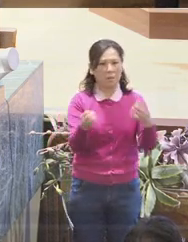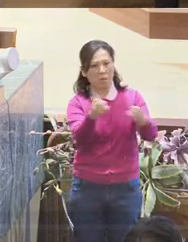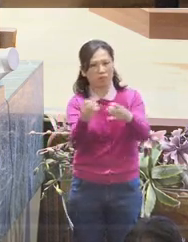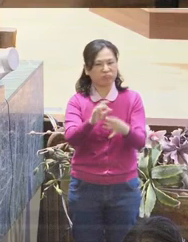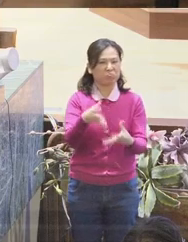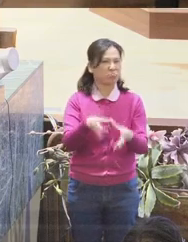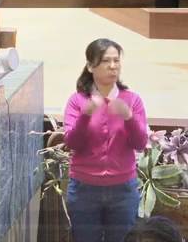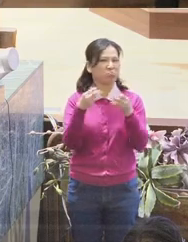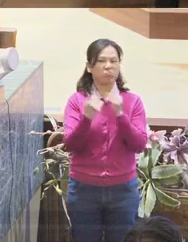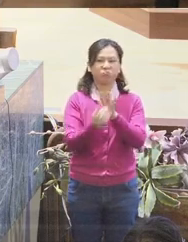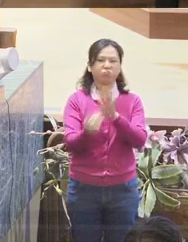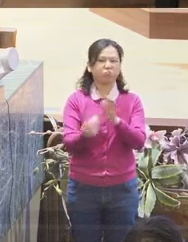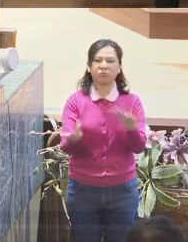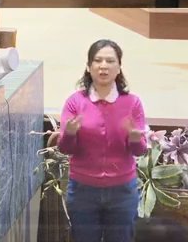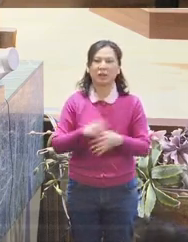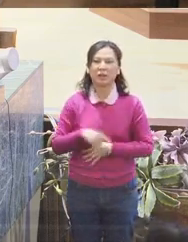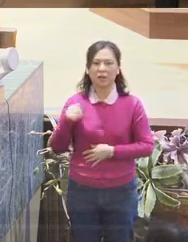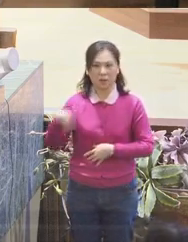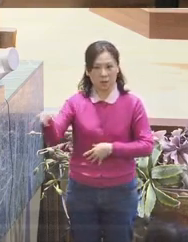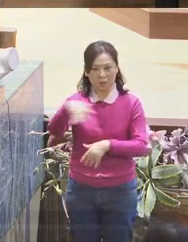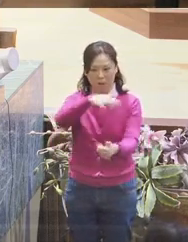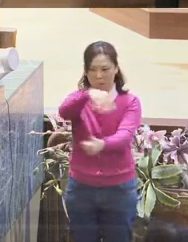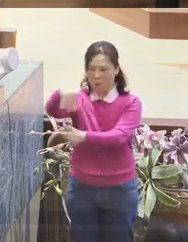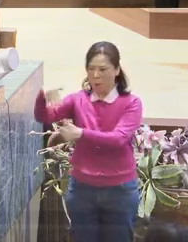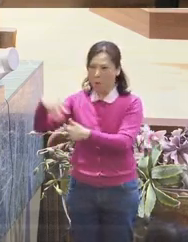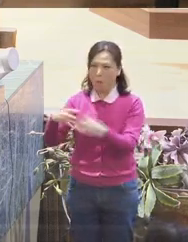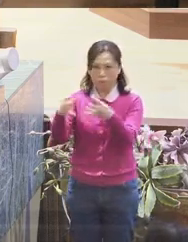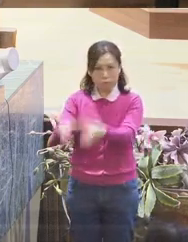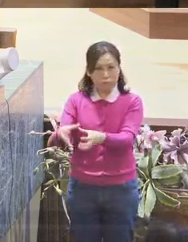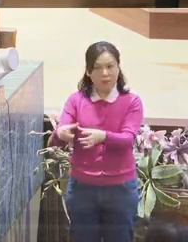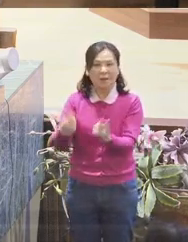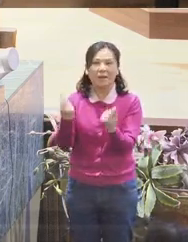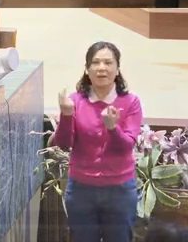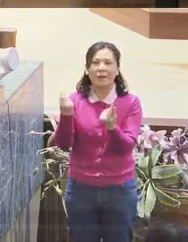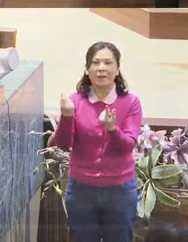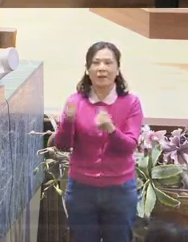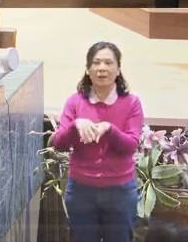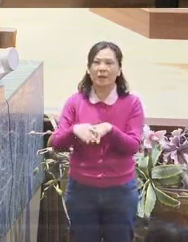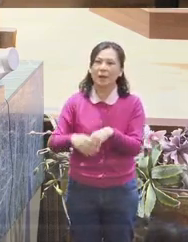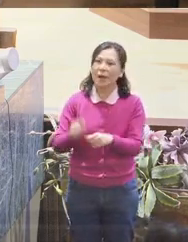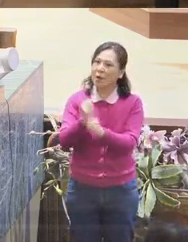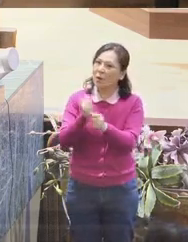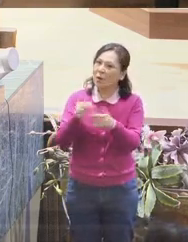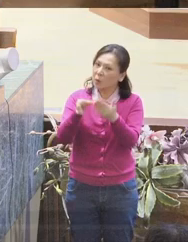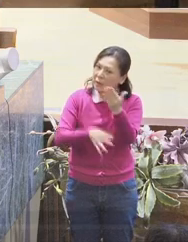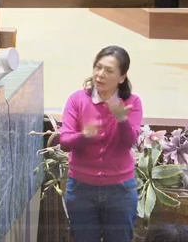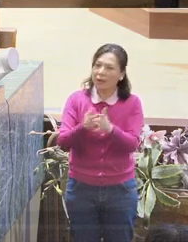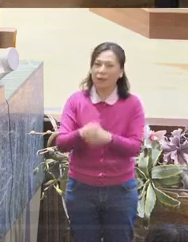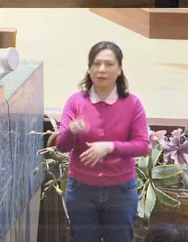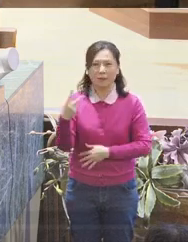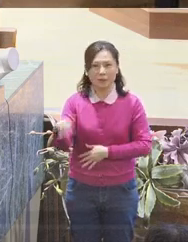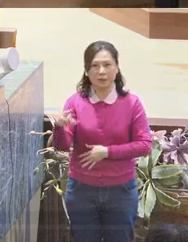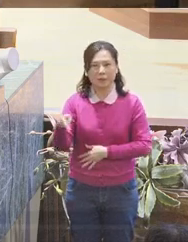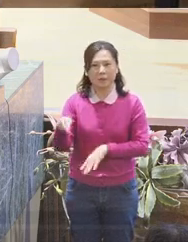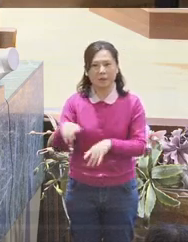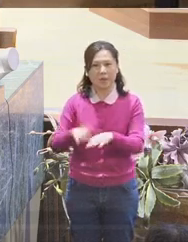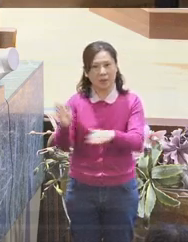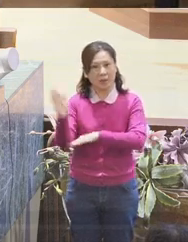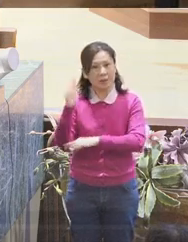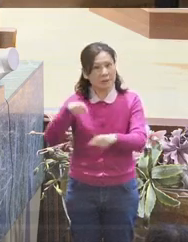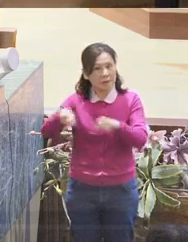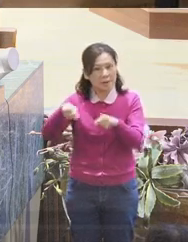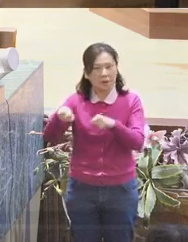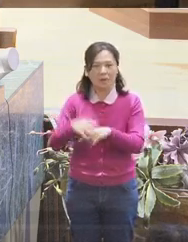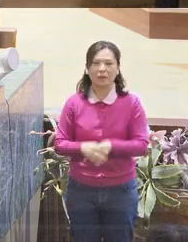先把事务官组织起来。那他们也很成功的组织了不只是工作条件，甚至包含一些国家政策，好比